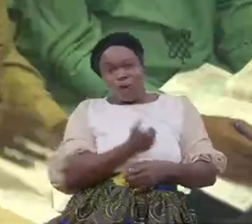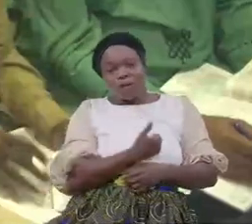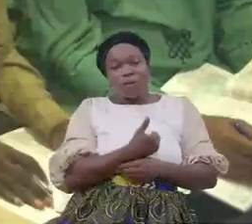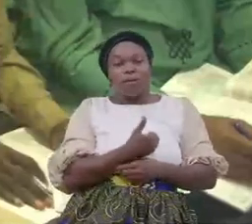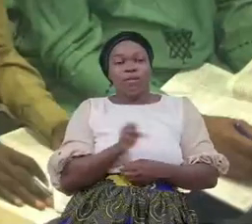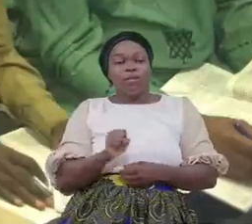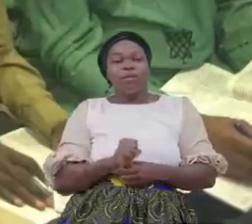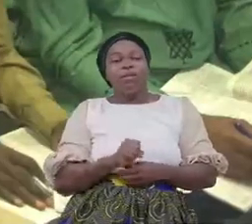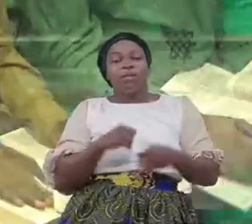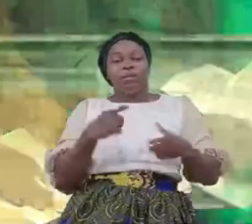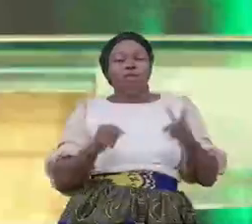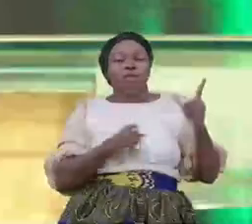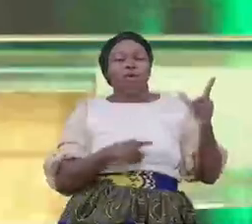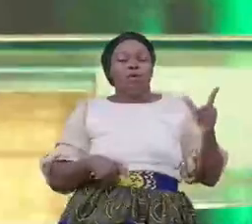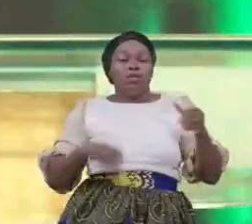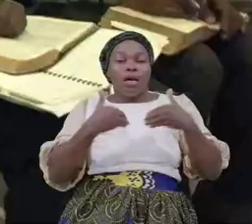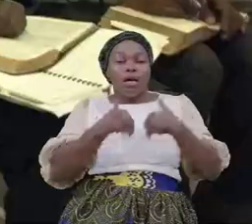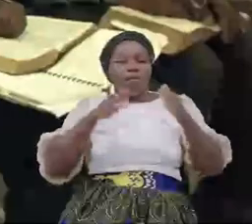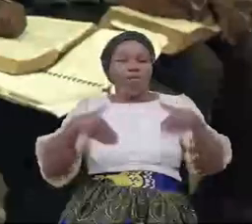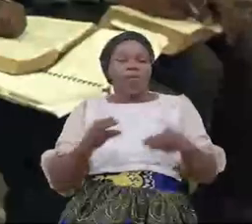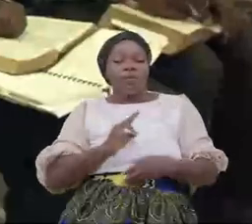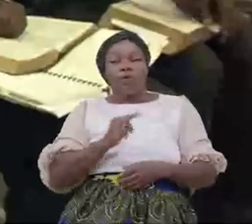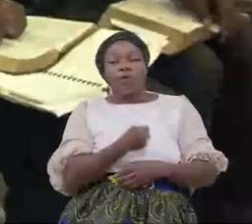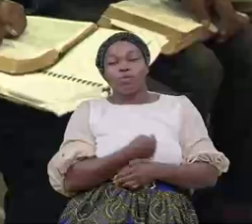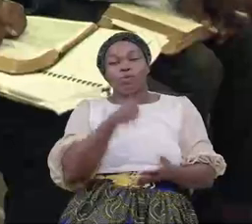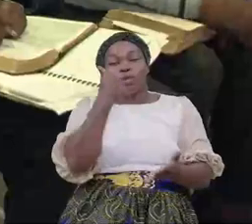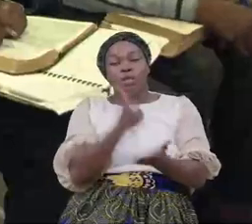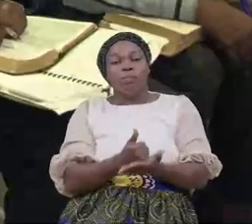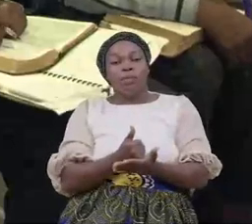le Seigneur nous a donné